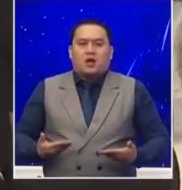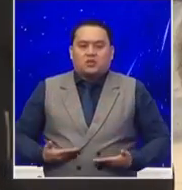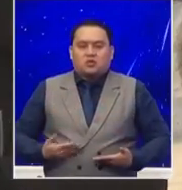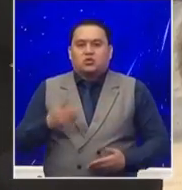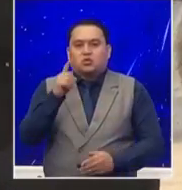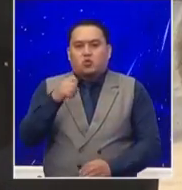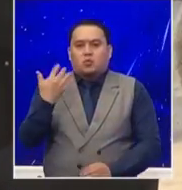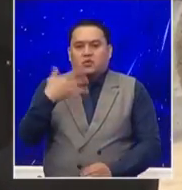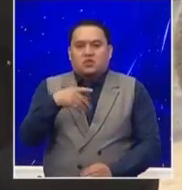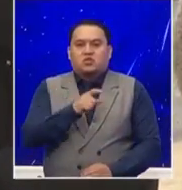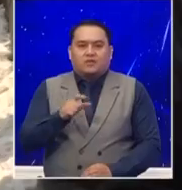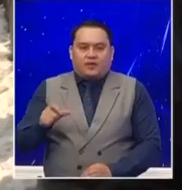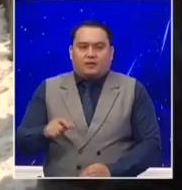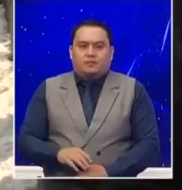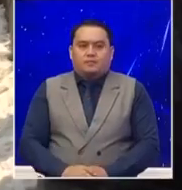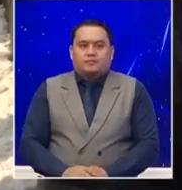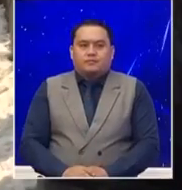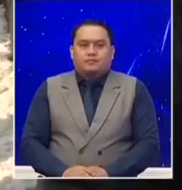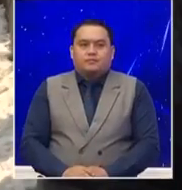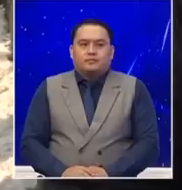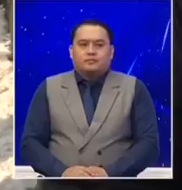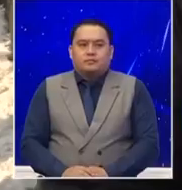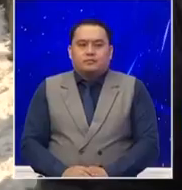около 150 человек.